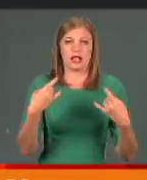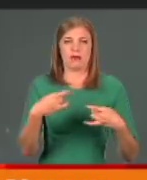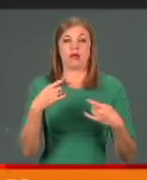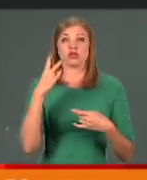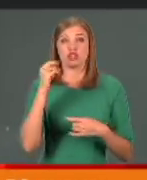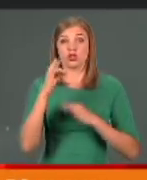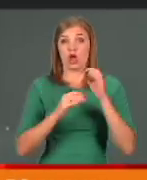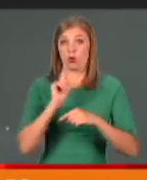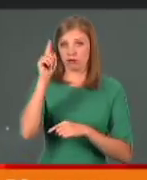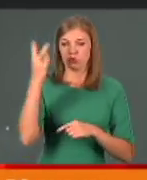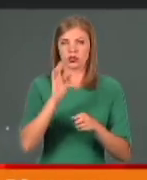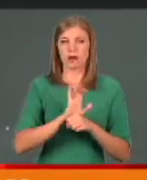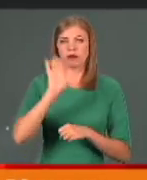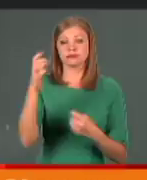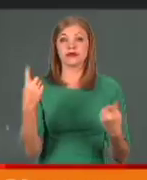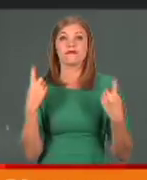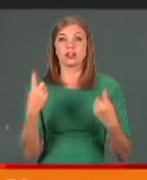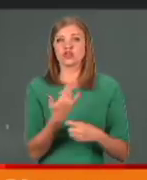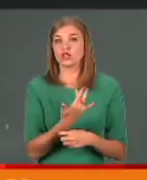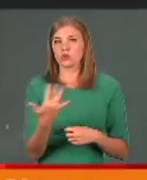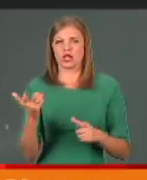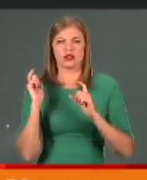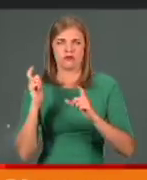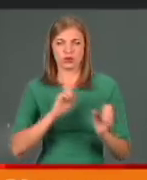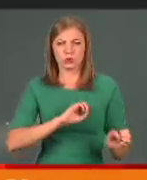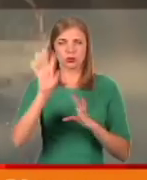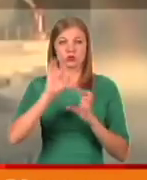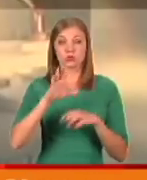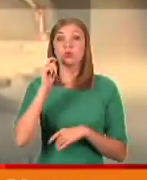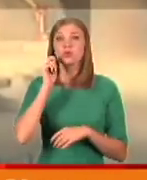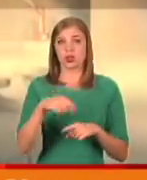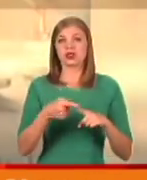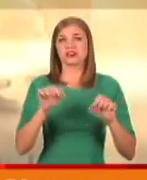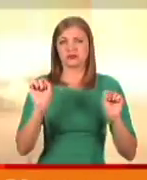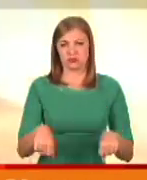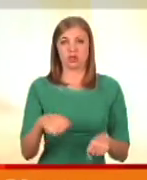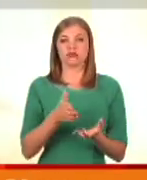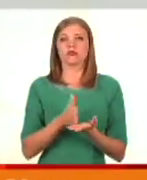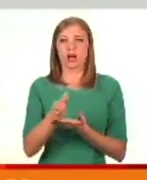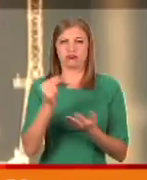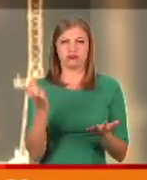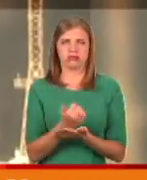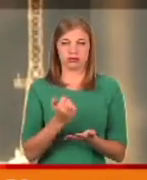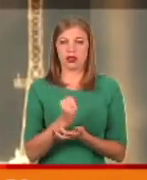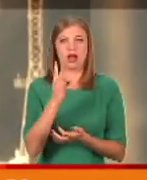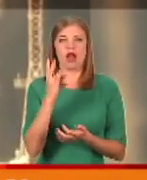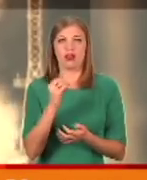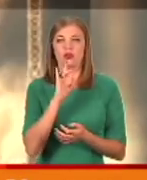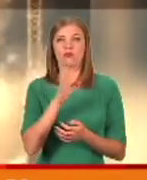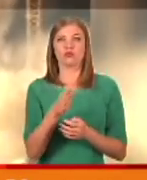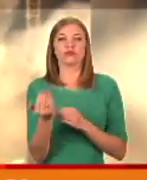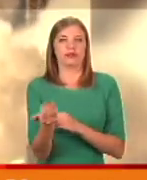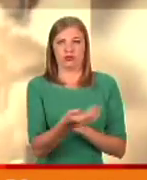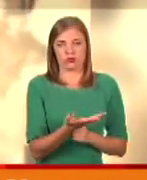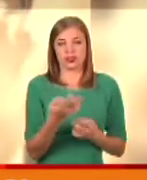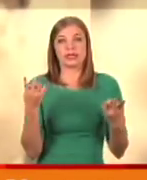На орбіту треба доправляти величезну кількість вантажу. Україна це вміє. Галузь зароблятиме, а не проситиме.